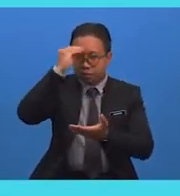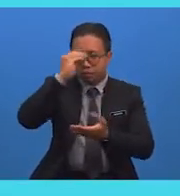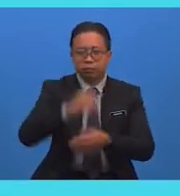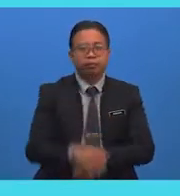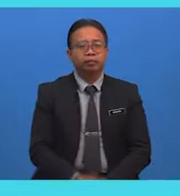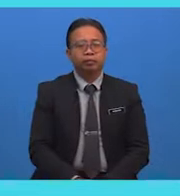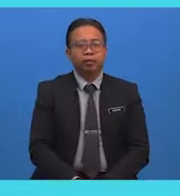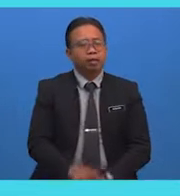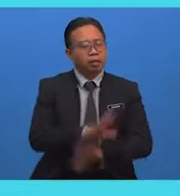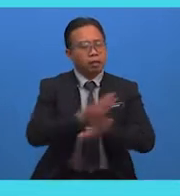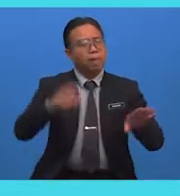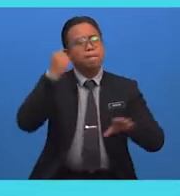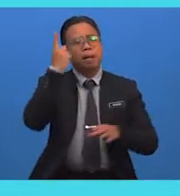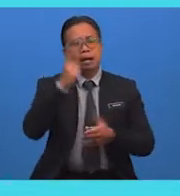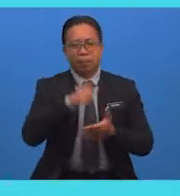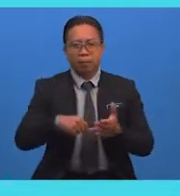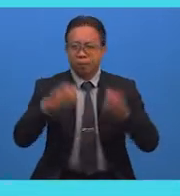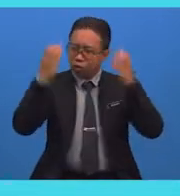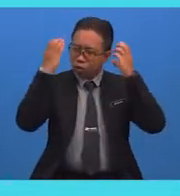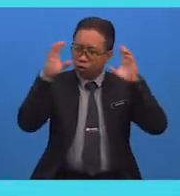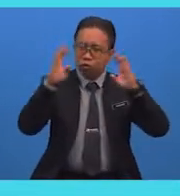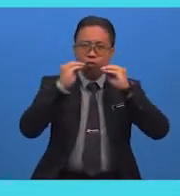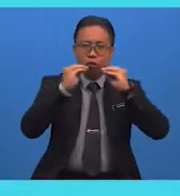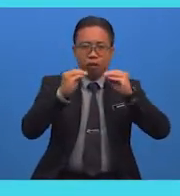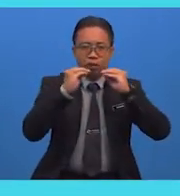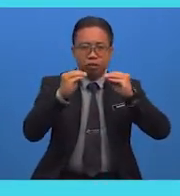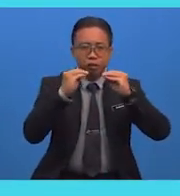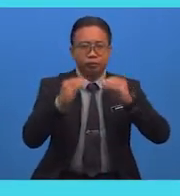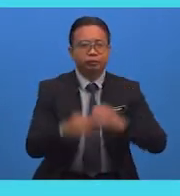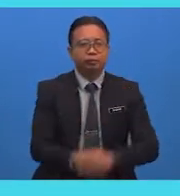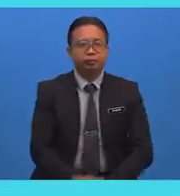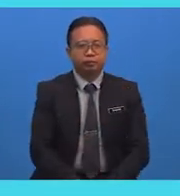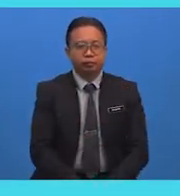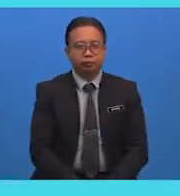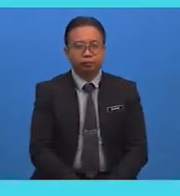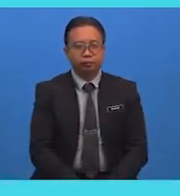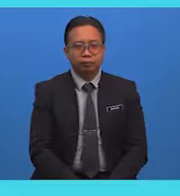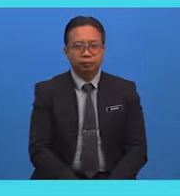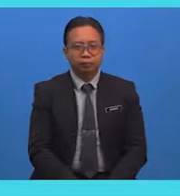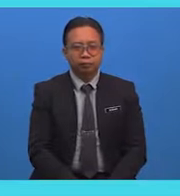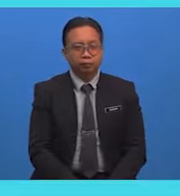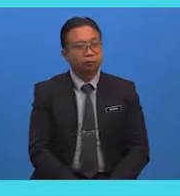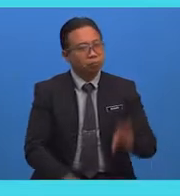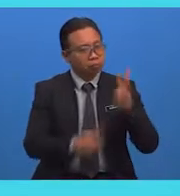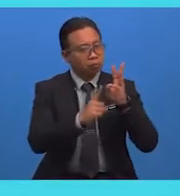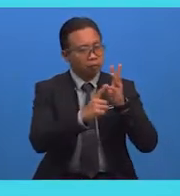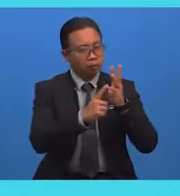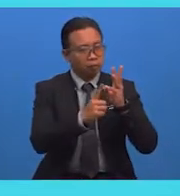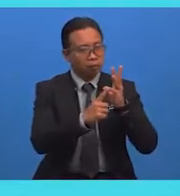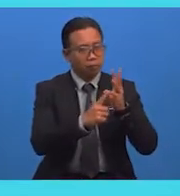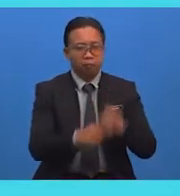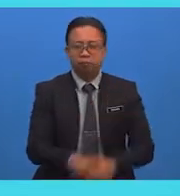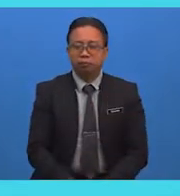tidak memahami penerangan guru ataupun sukar untuk mengingati ilmu yang dipelajari. Yang keenam pula